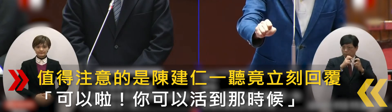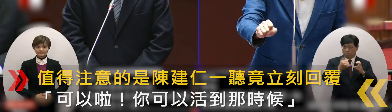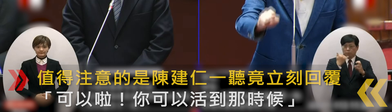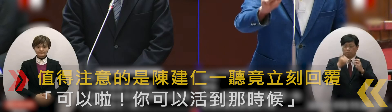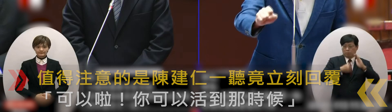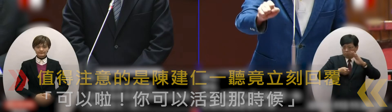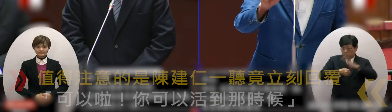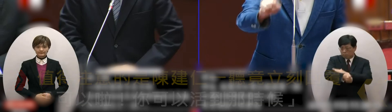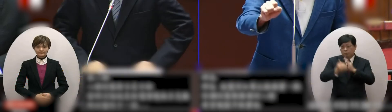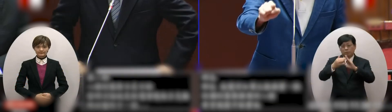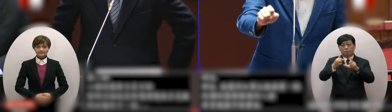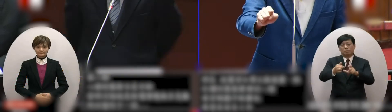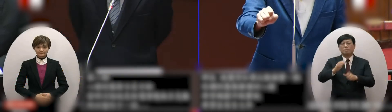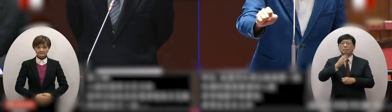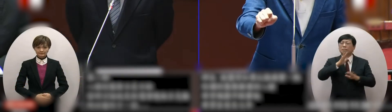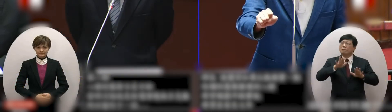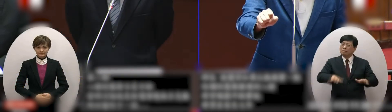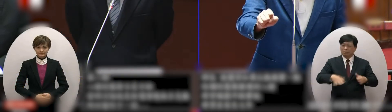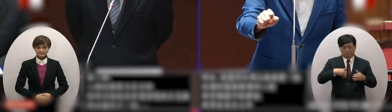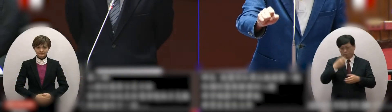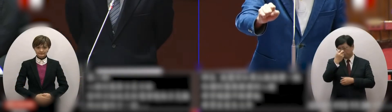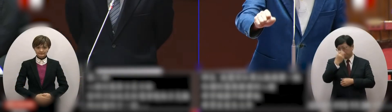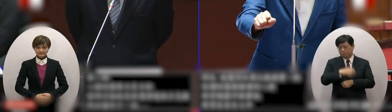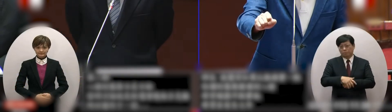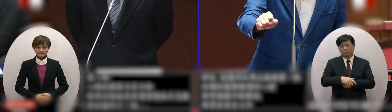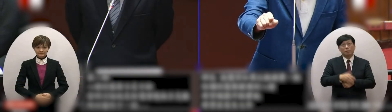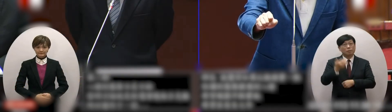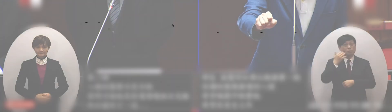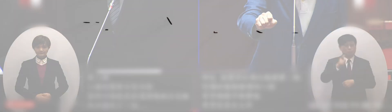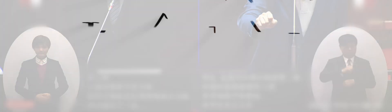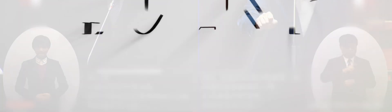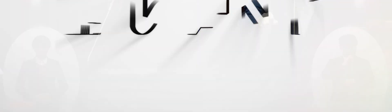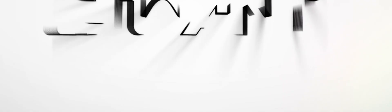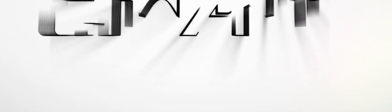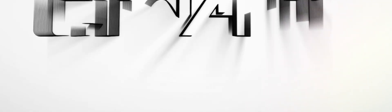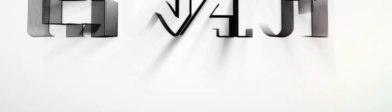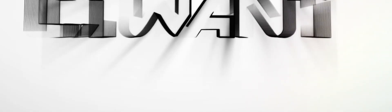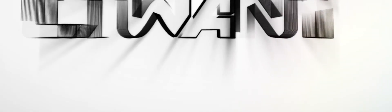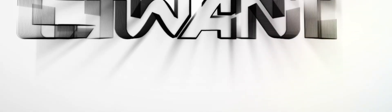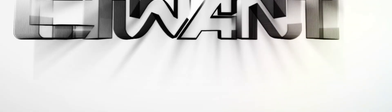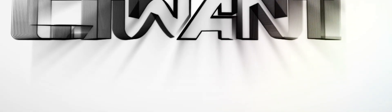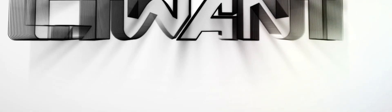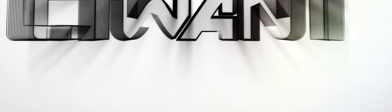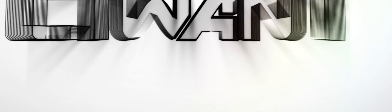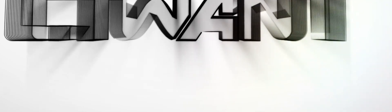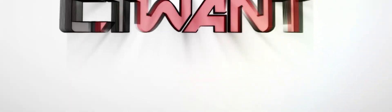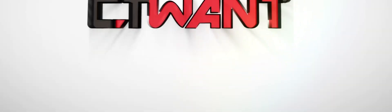隆市区，但是比较现实的就是说，你的 feeder system 要不要赶快做一做？